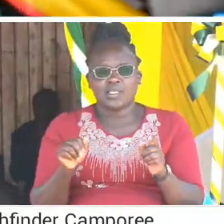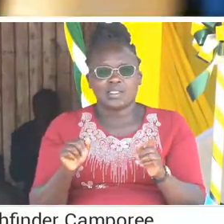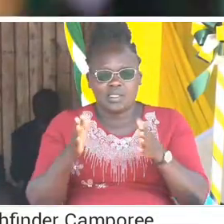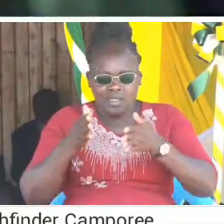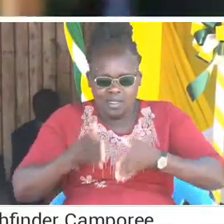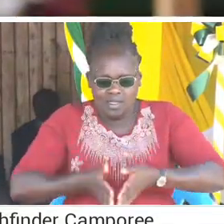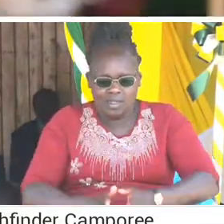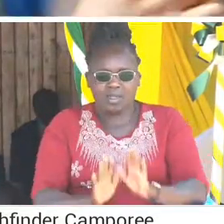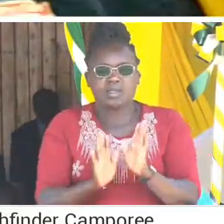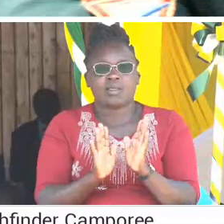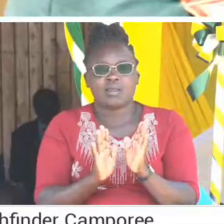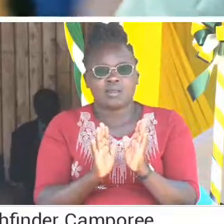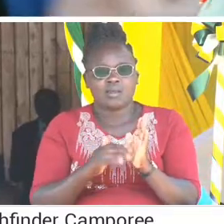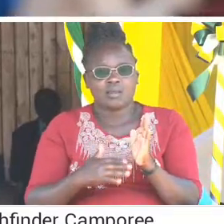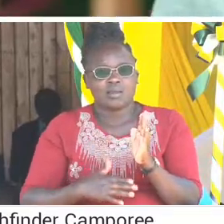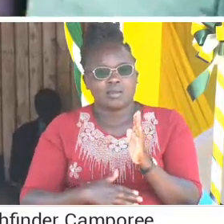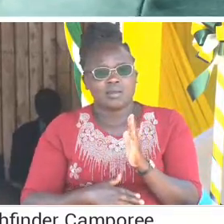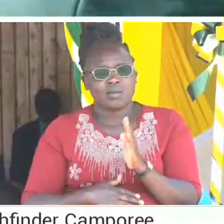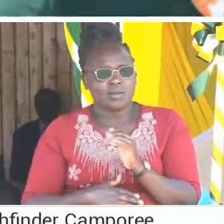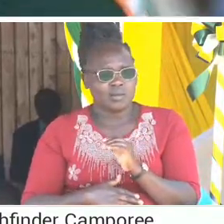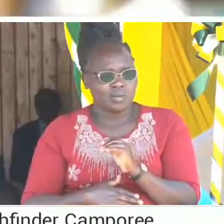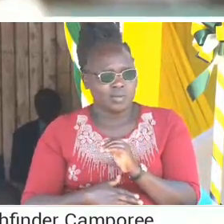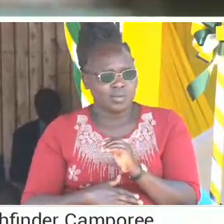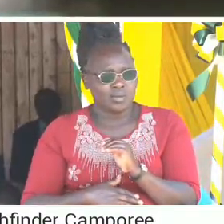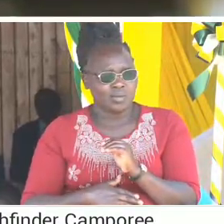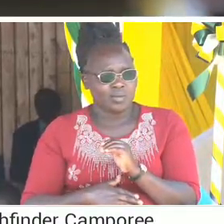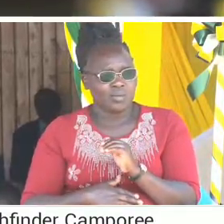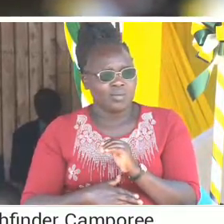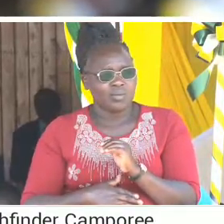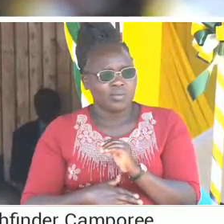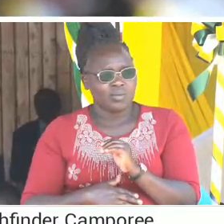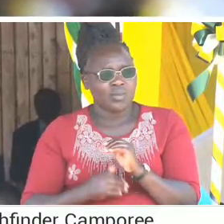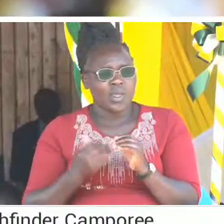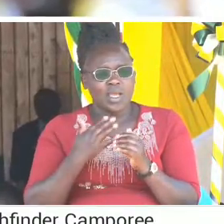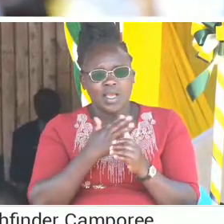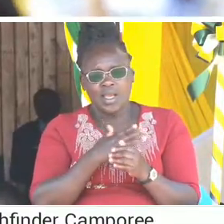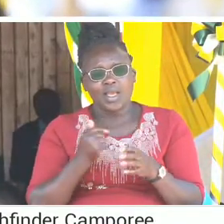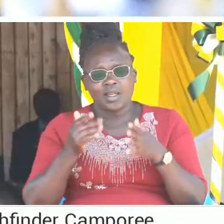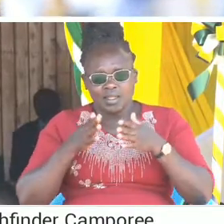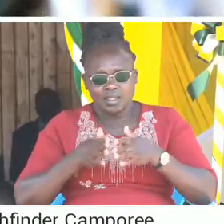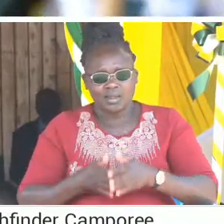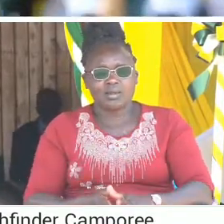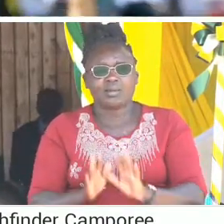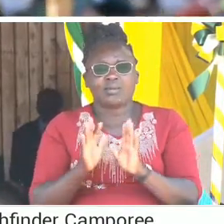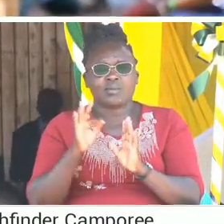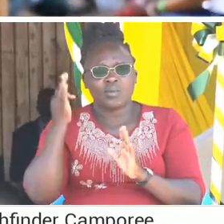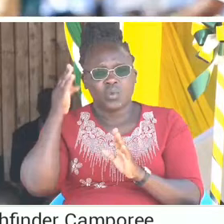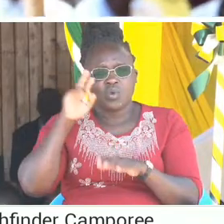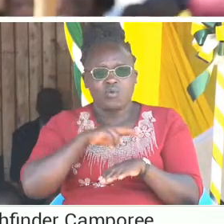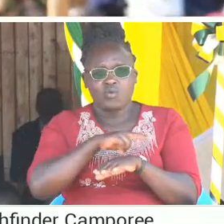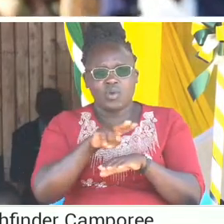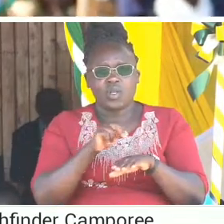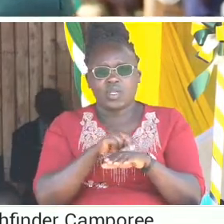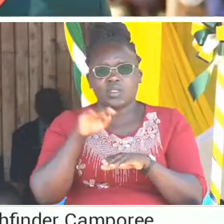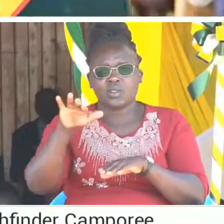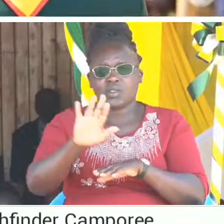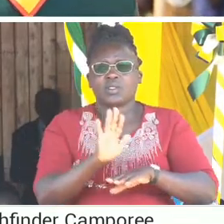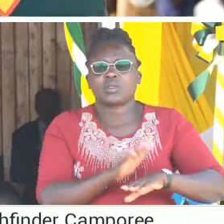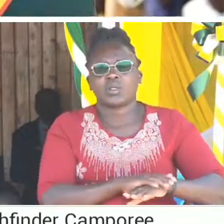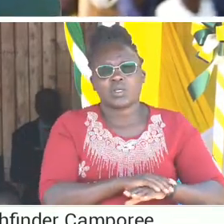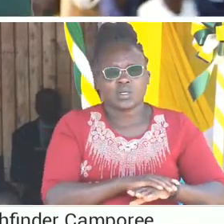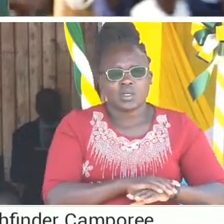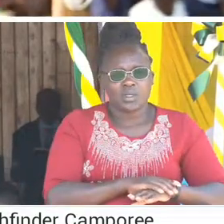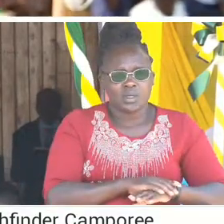tumbo lako utabarikiwa. Na uzao wa nini? Wa inchi yako. Kuna watu wamebarikiwa kupata